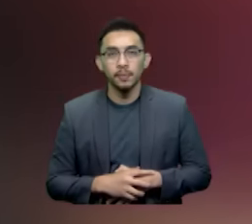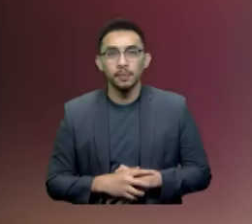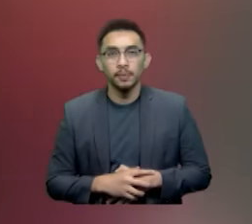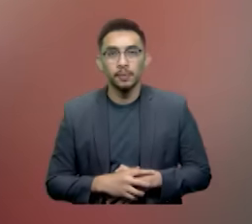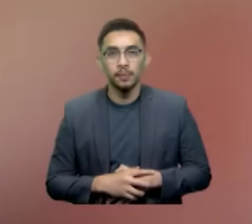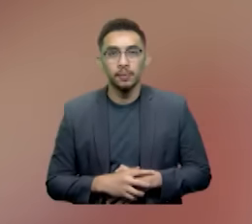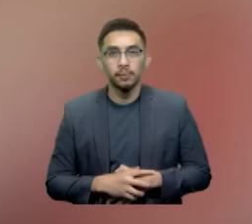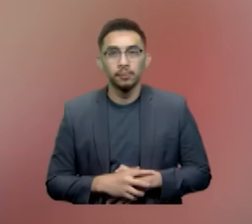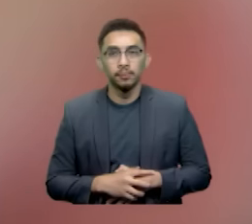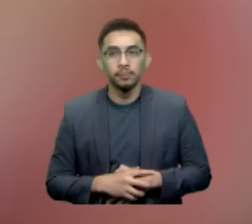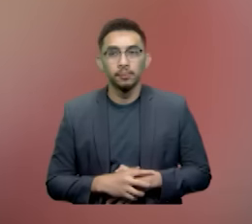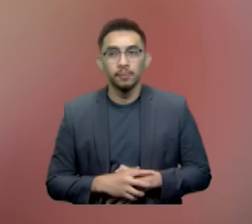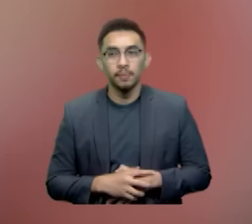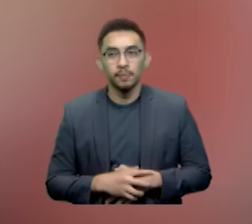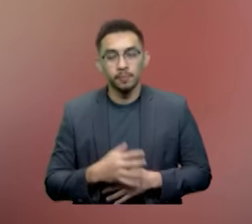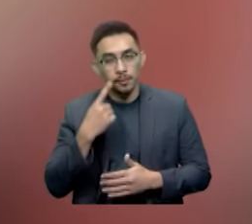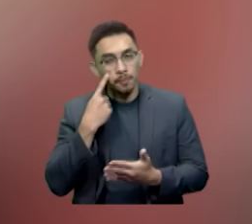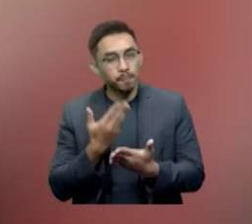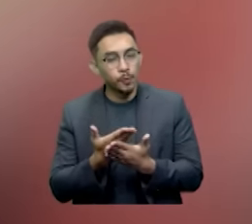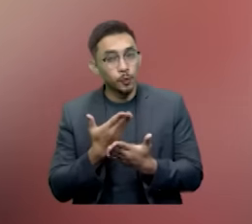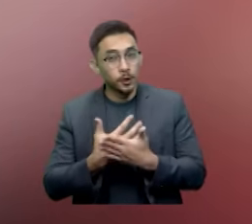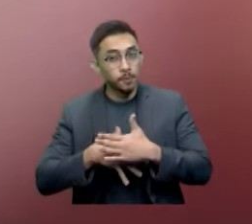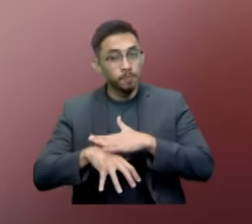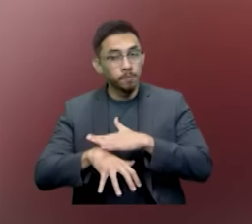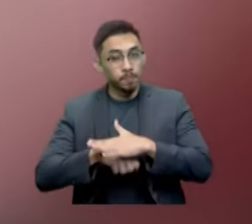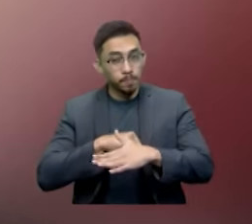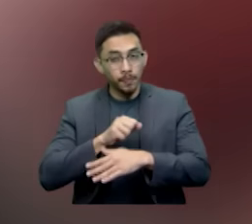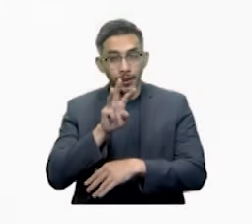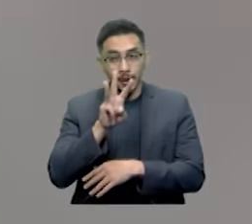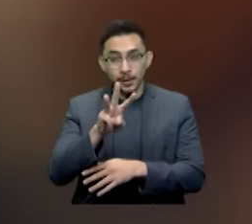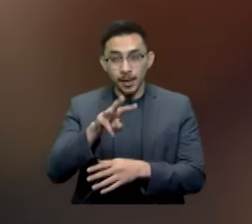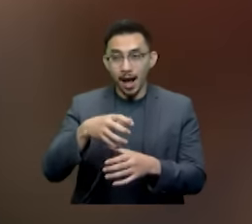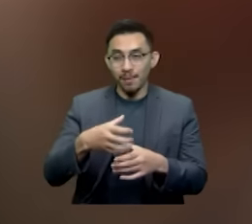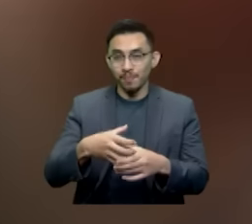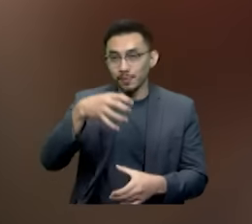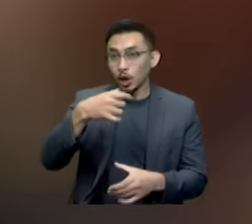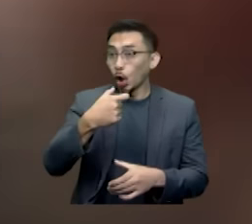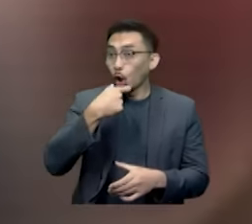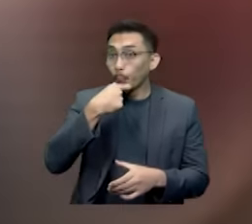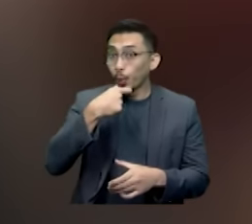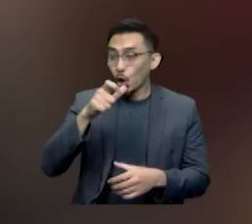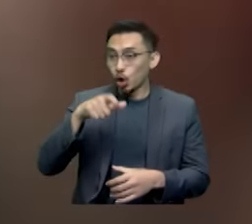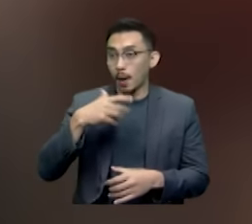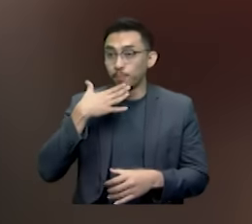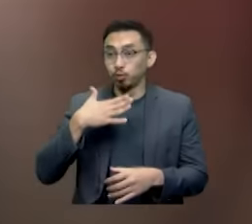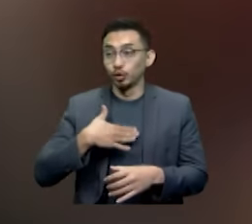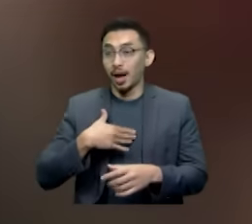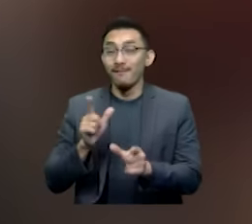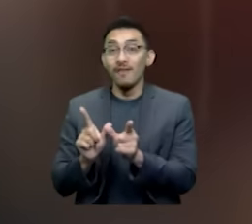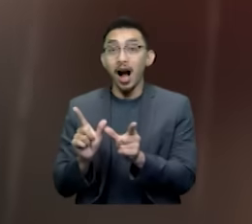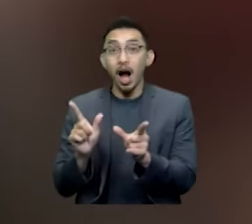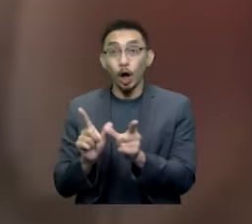Tertangkap basah mencuri 3 plastik besar kerupuk, seorang wanita dihajar pemilik kios di Pasar Krian,